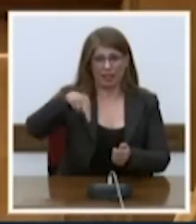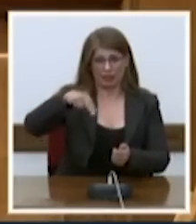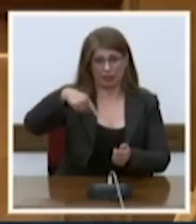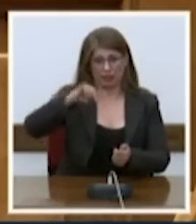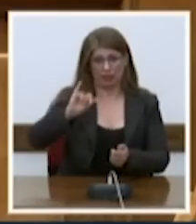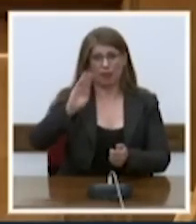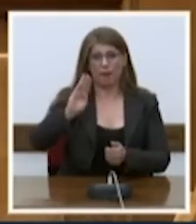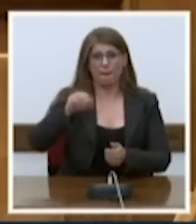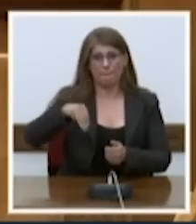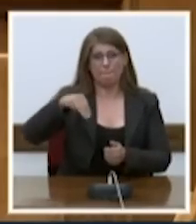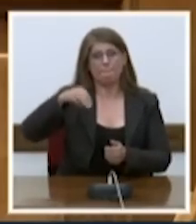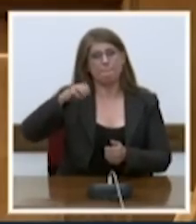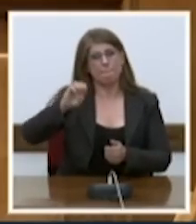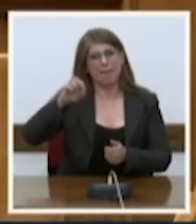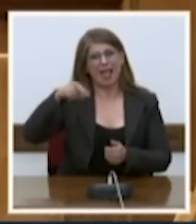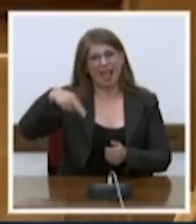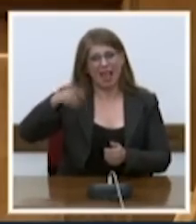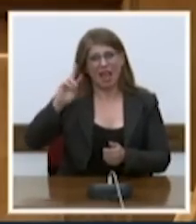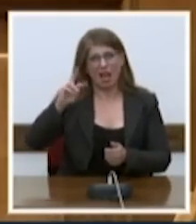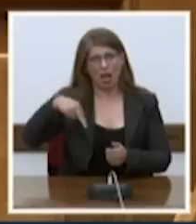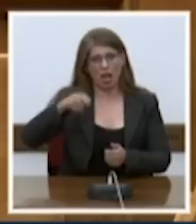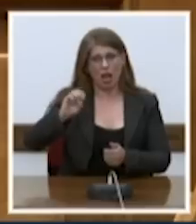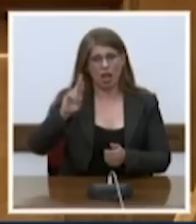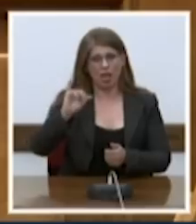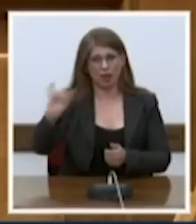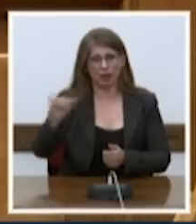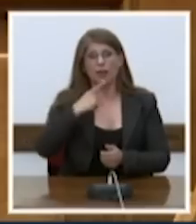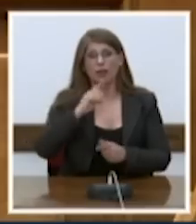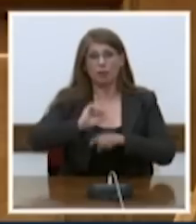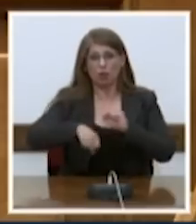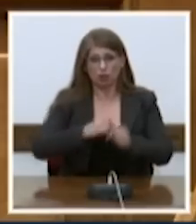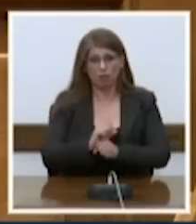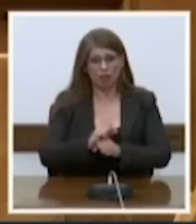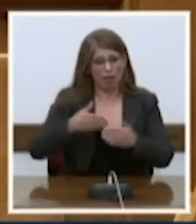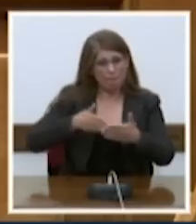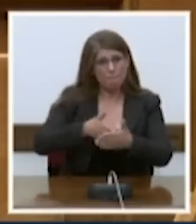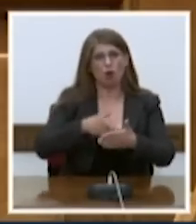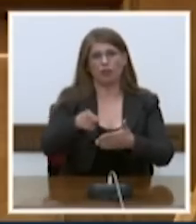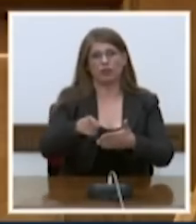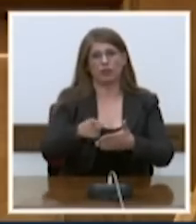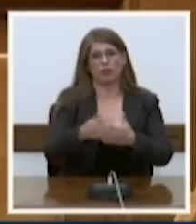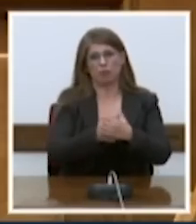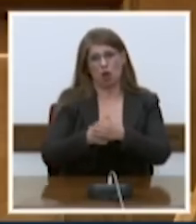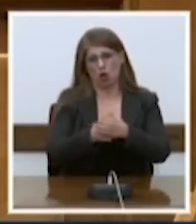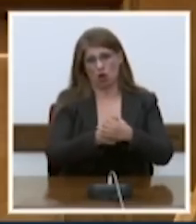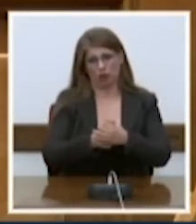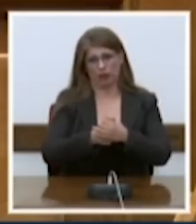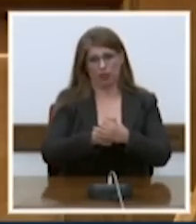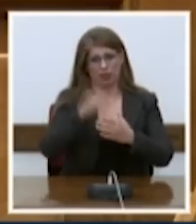αποτελεί προσπάθεια παρεμπόδισης της πολιτικής δραστηριότητας της ελληνικής μειονότητας. Όλοι